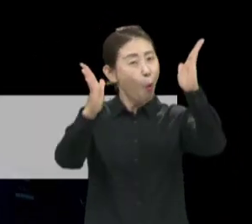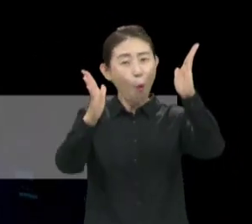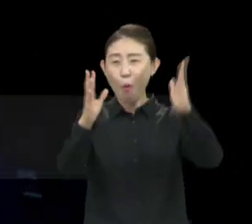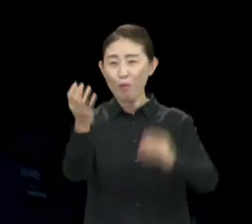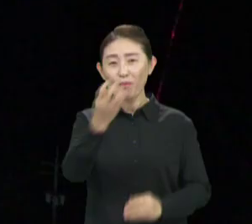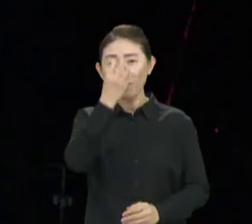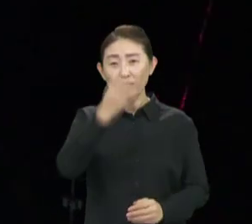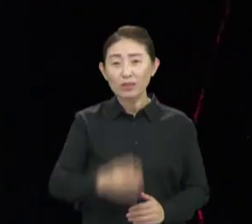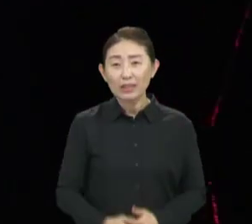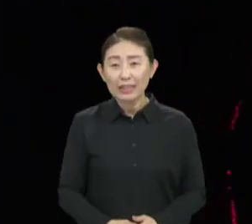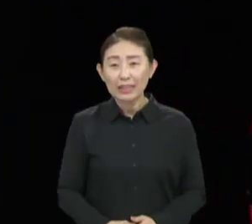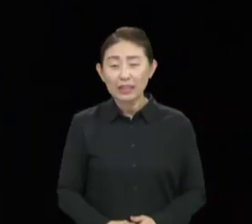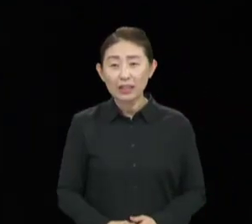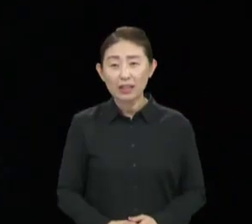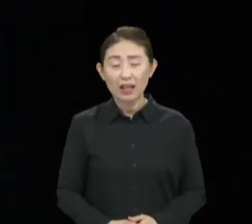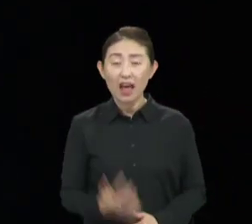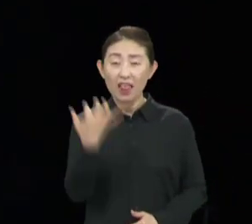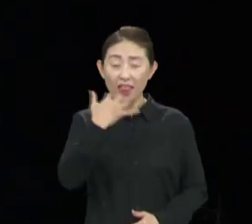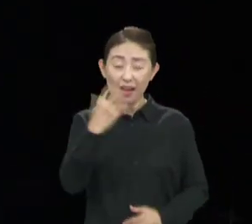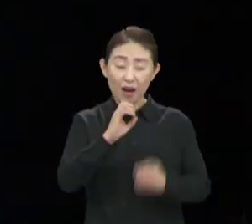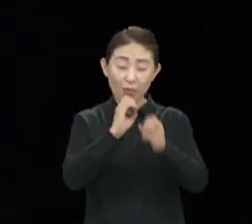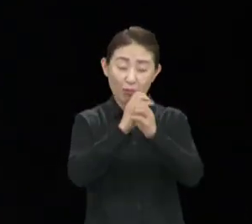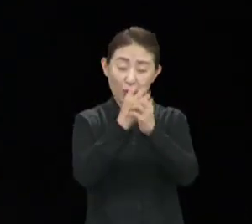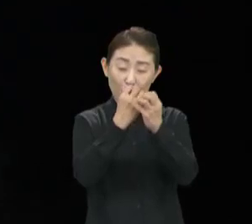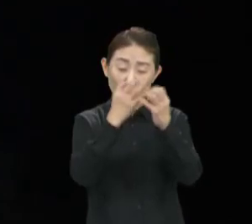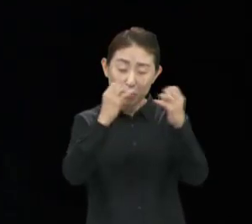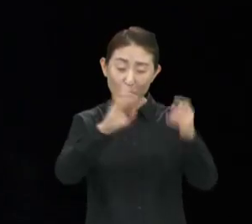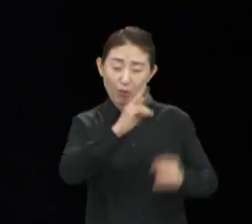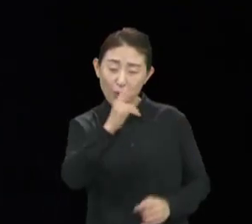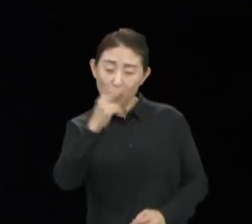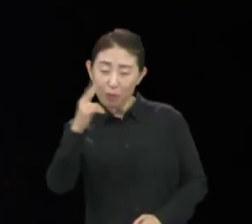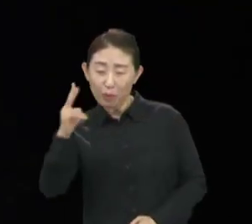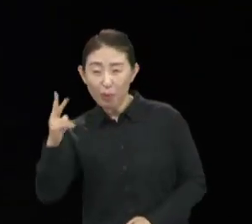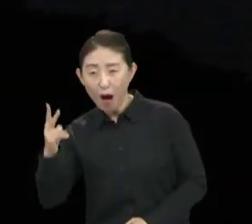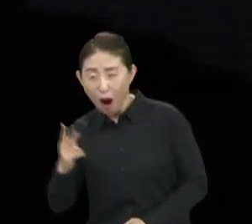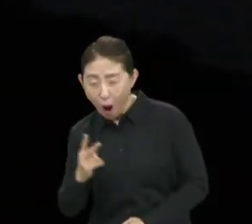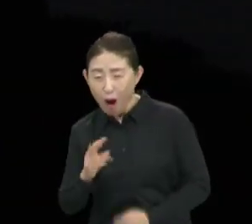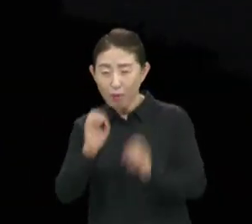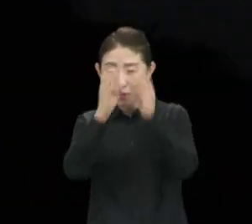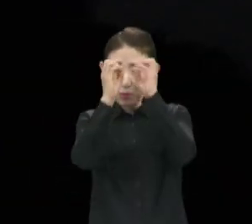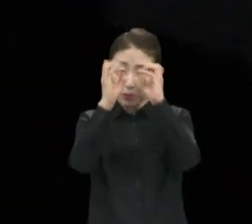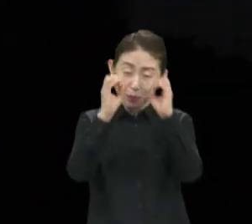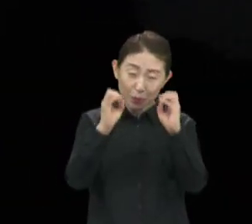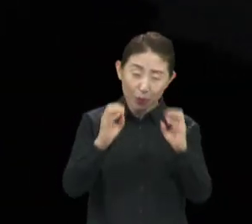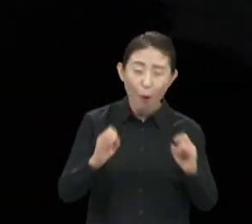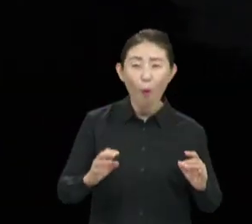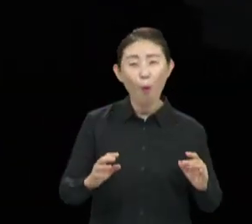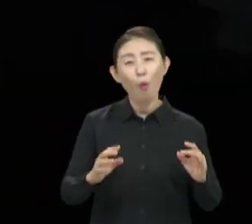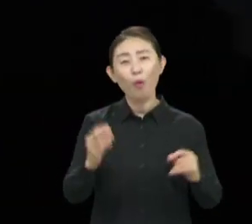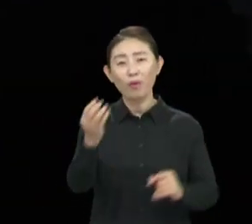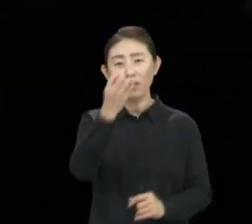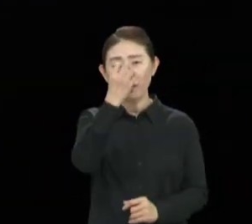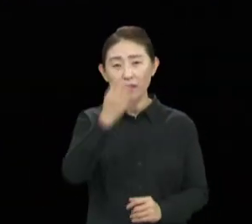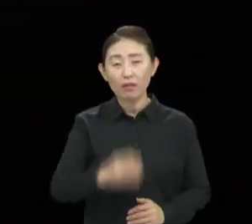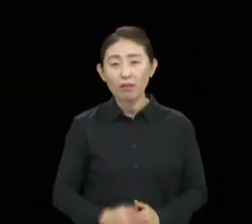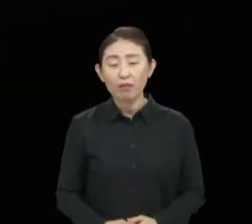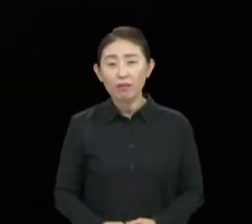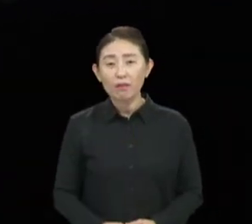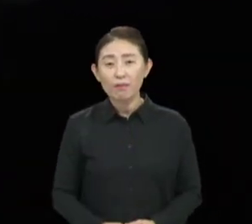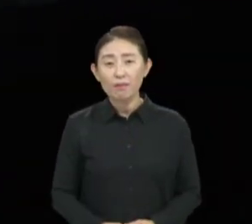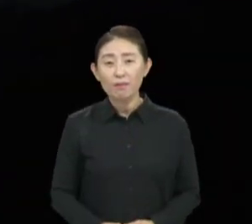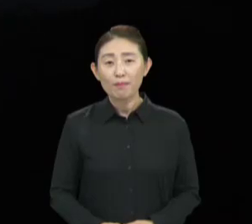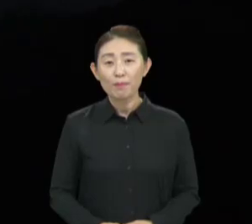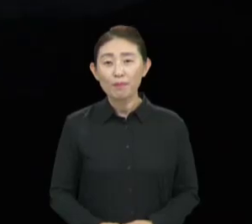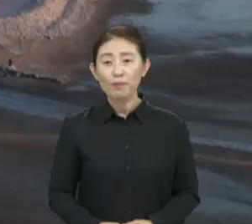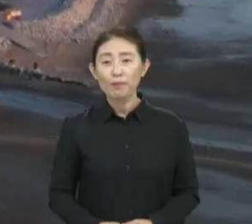뽐냅니다. 256가지 색을 표현하는 특수 조명이 어둠을 밝히기 시작하면서 낮과는 또 다른 모습으로 관람객에게